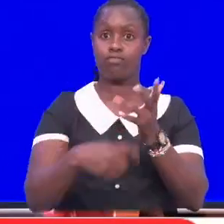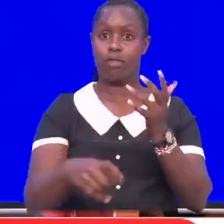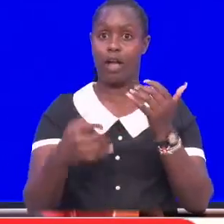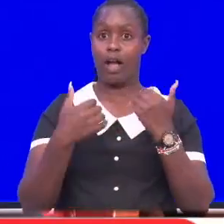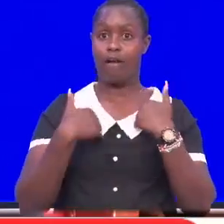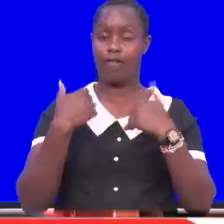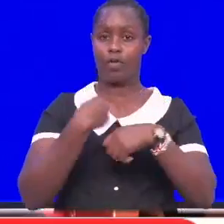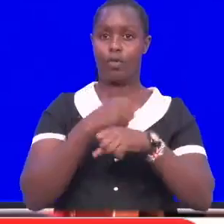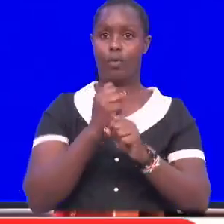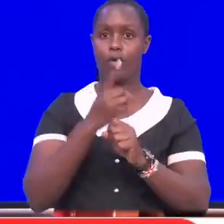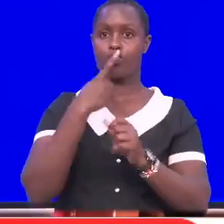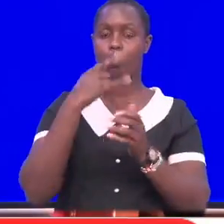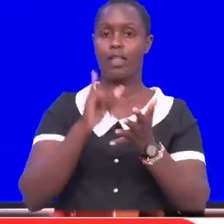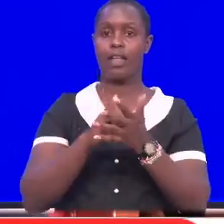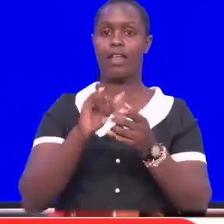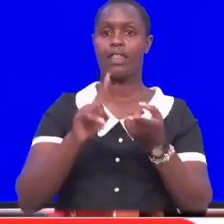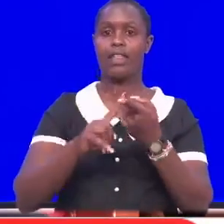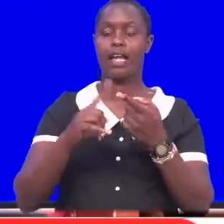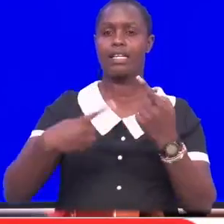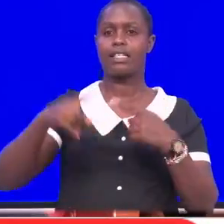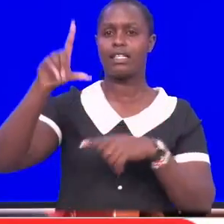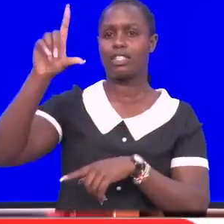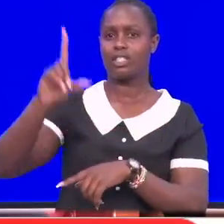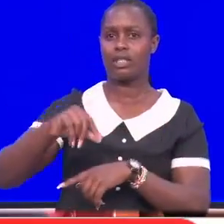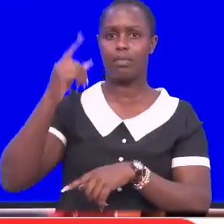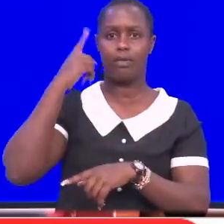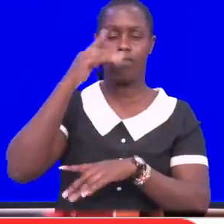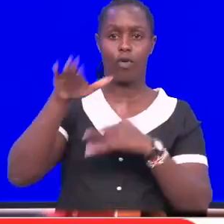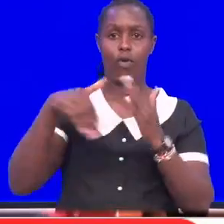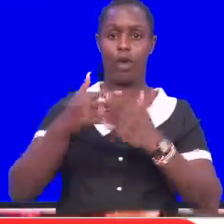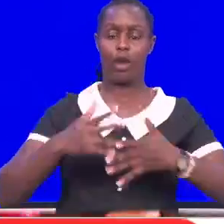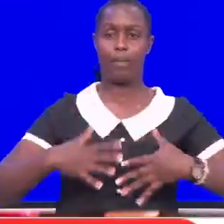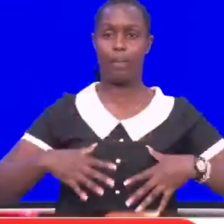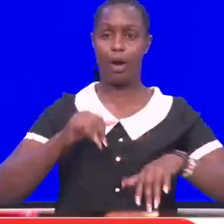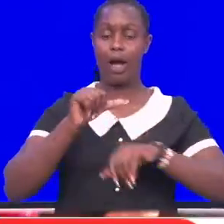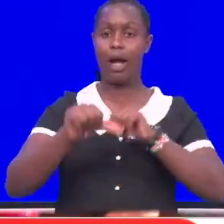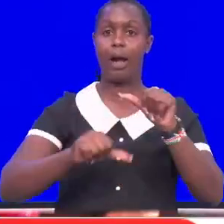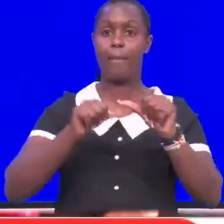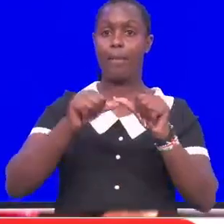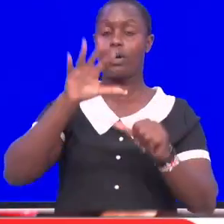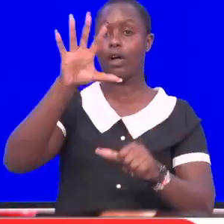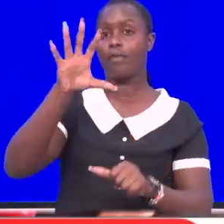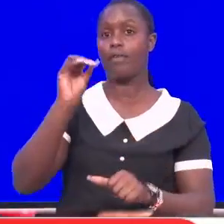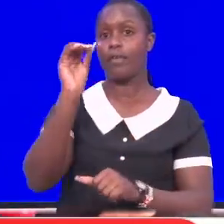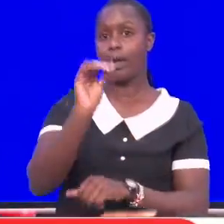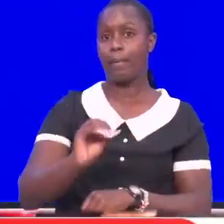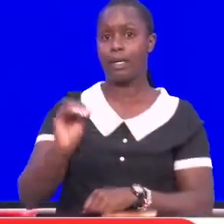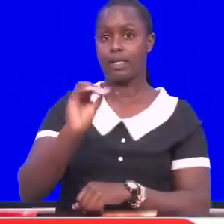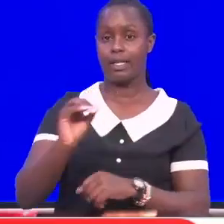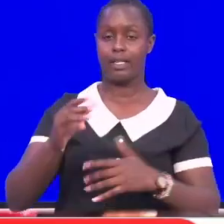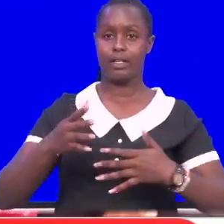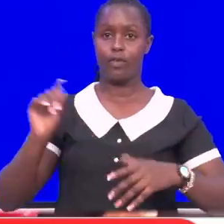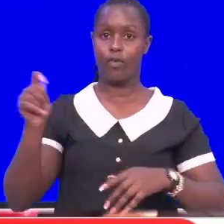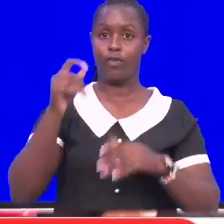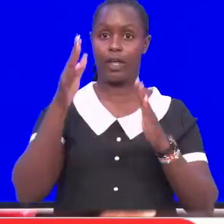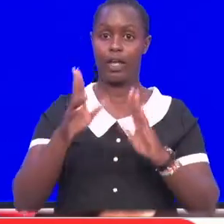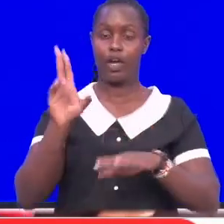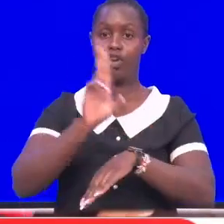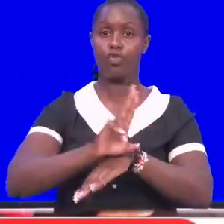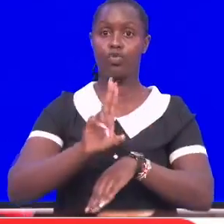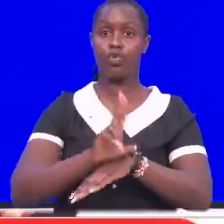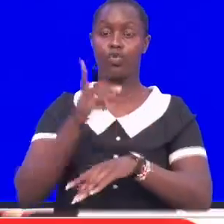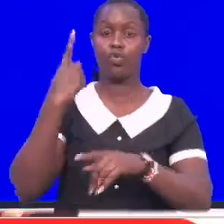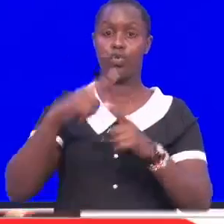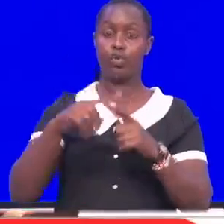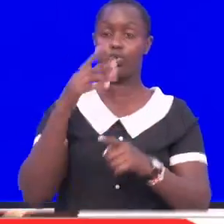nafuu zaidi kwa kila mmoja. Takriban 50% ya Wakenya bado wanatumia simu za analogi, licha ya uwepo wa mtandao